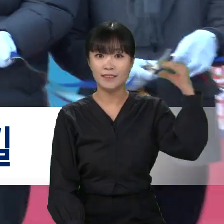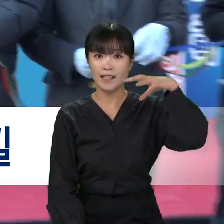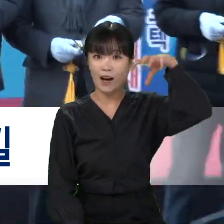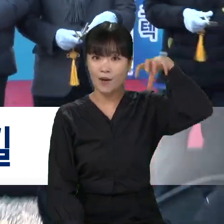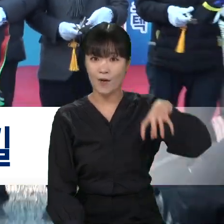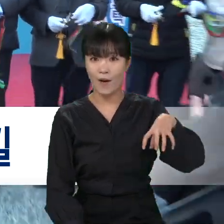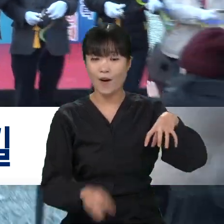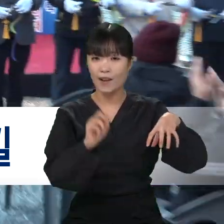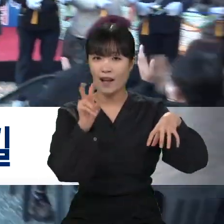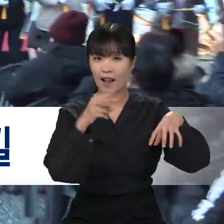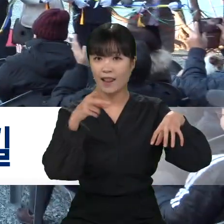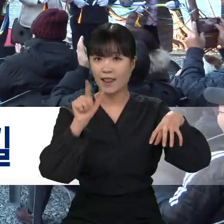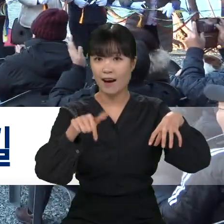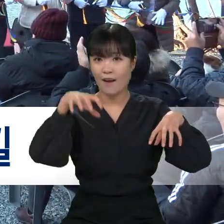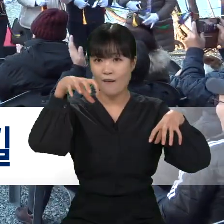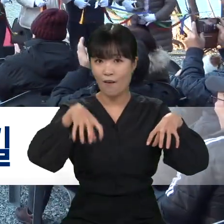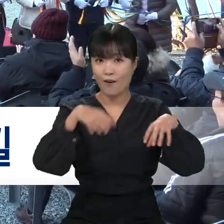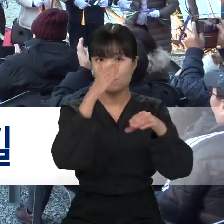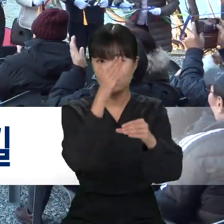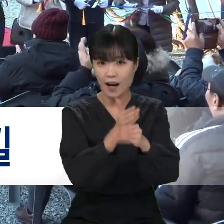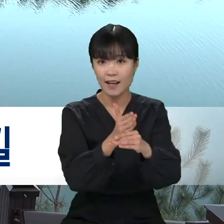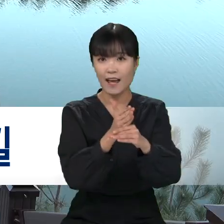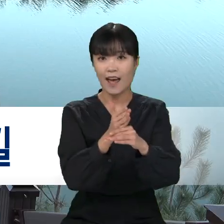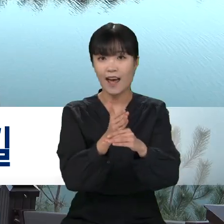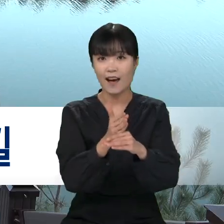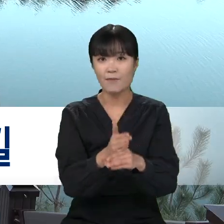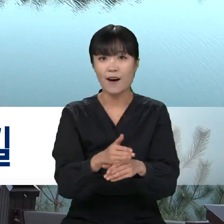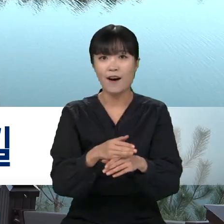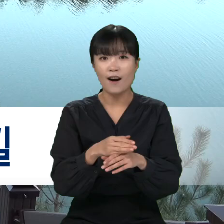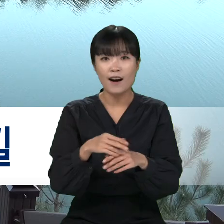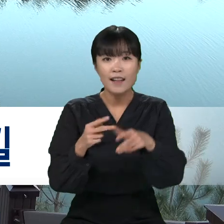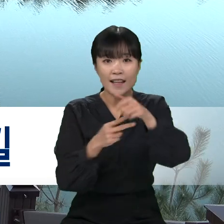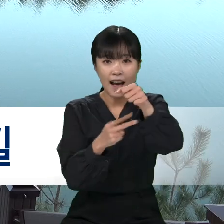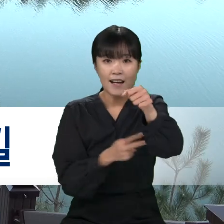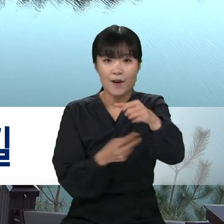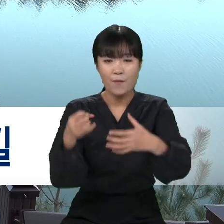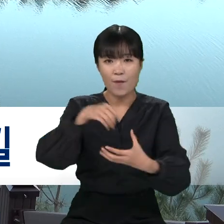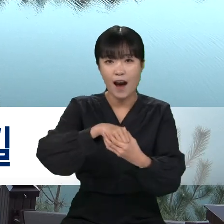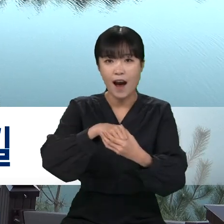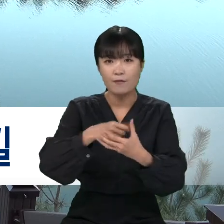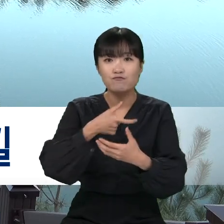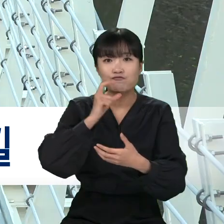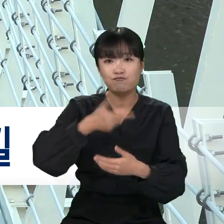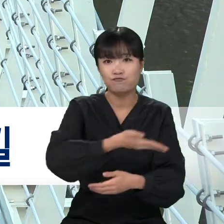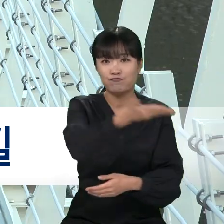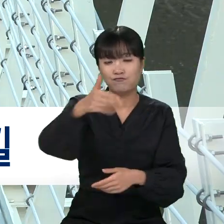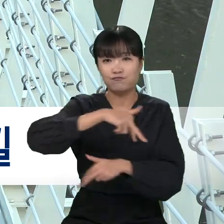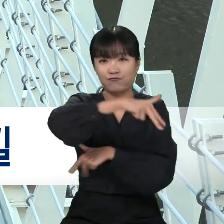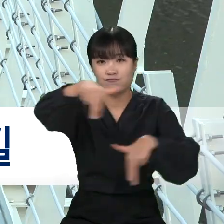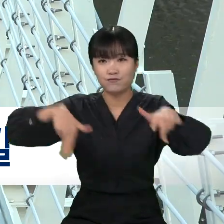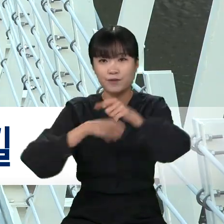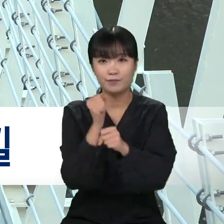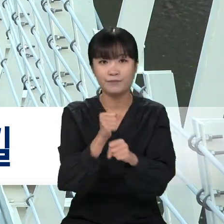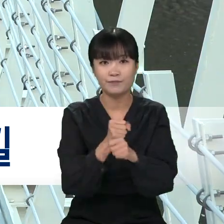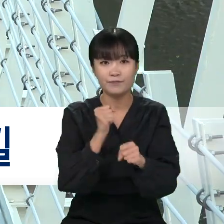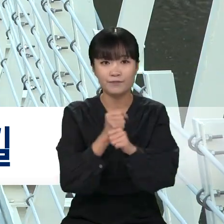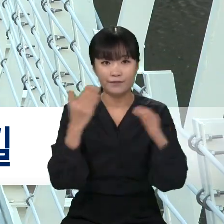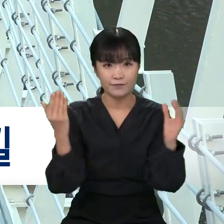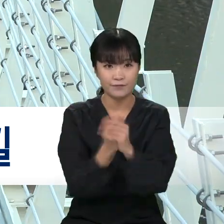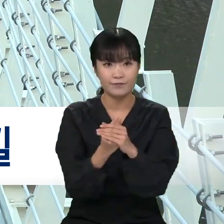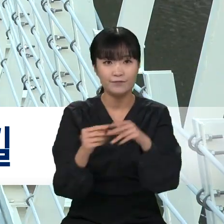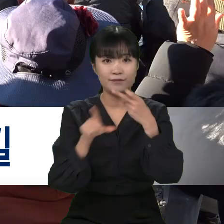기대됩니다는 흥해읍 양덕동 경계 주변에 자리잡은 천마 저수지에 출렁다리를 포함한 둘레길 조성을